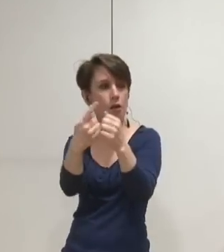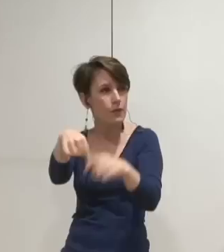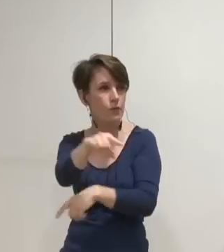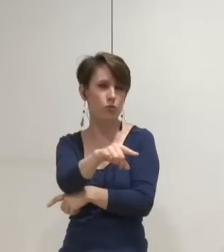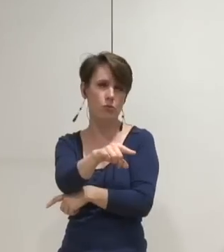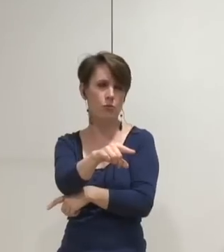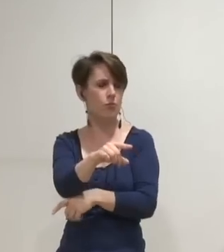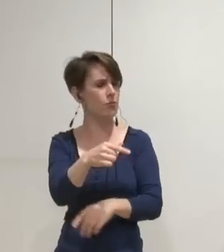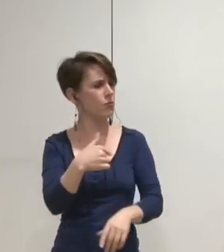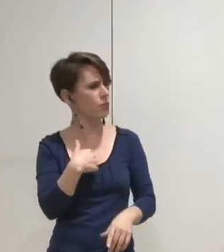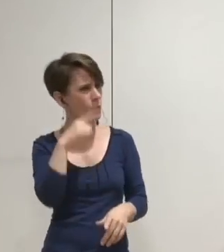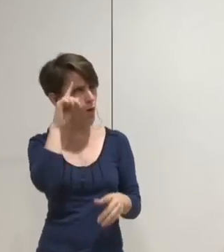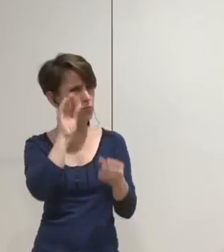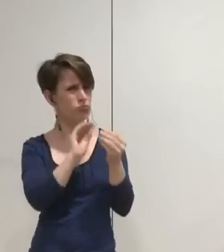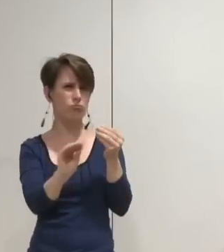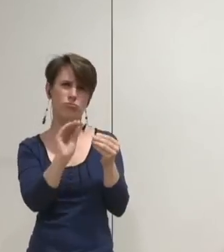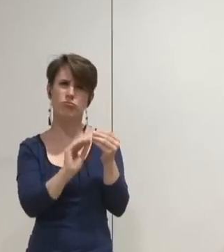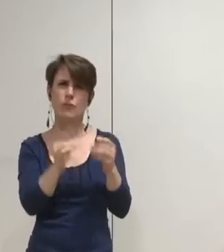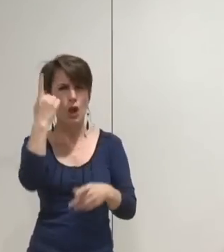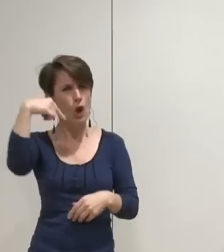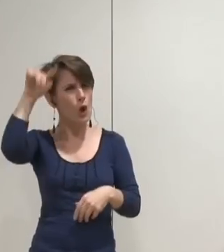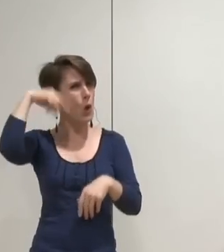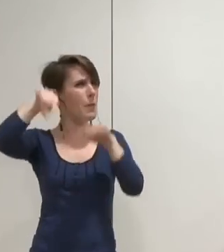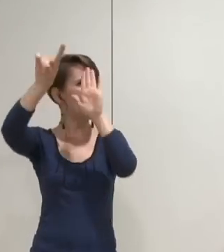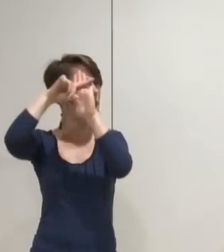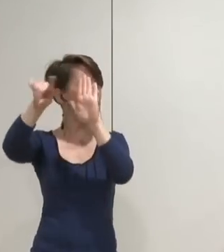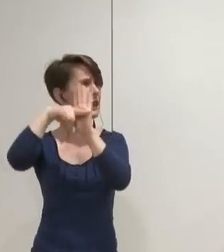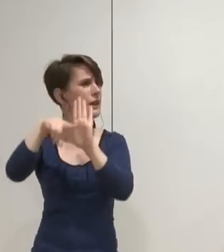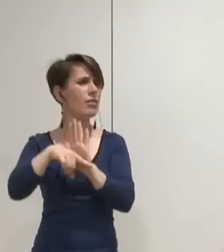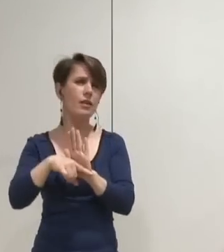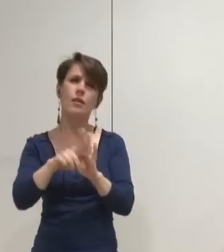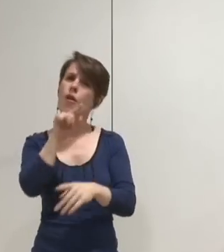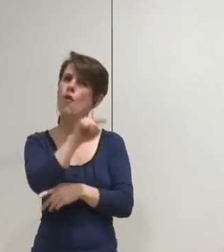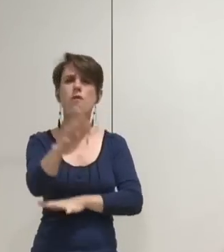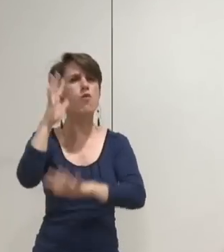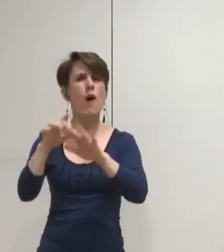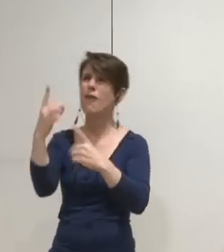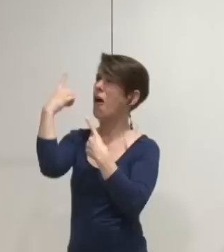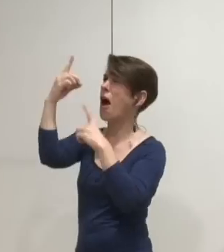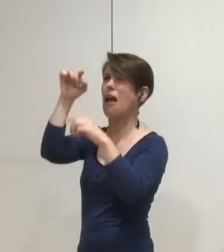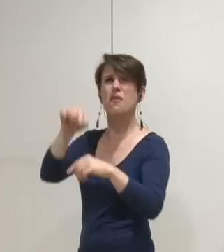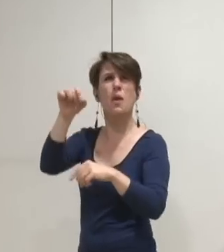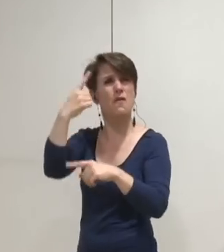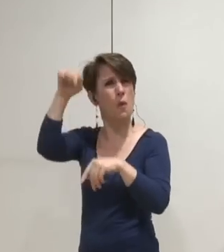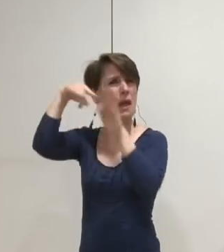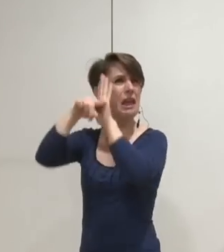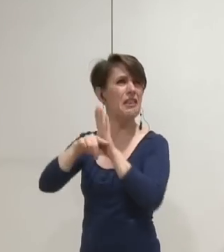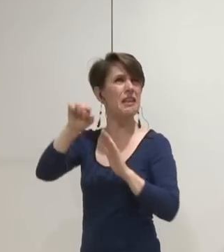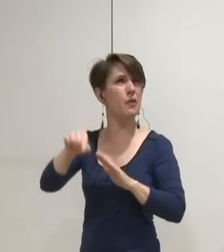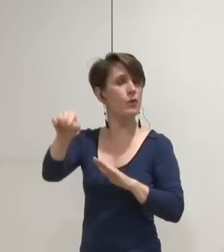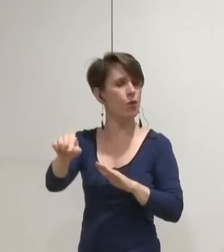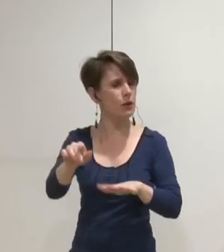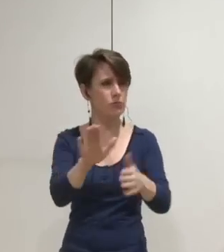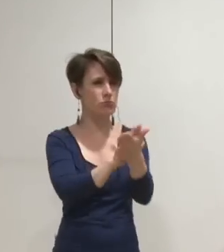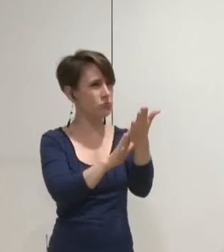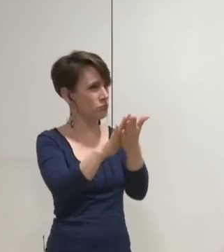nom d'une éthique que vous avez eu l'occasion par le passé de revendiquer ne croyez-vous pas que vous